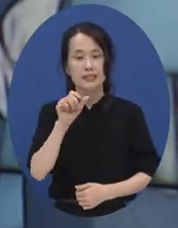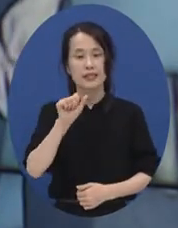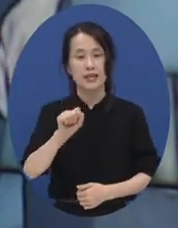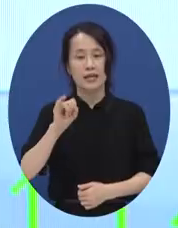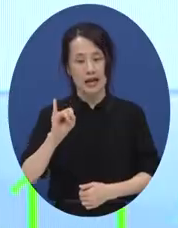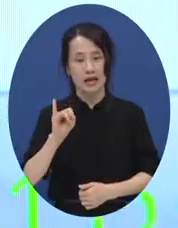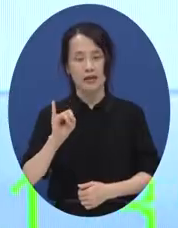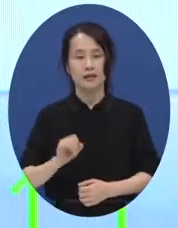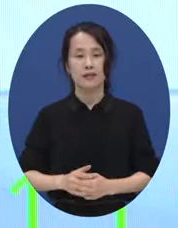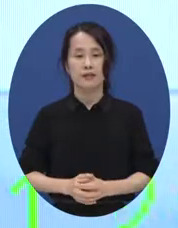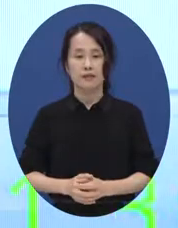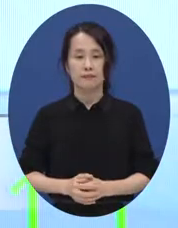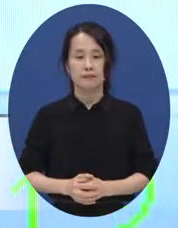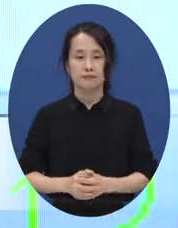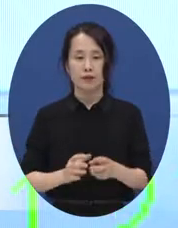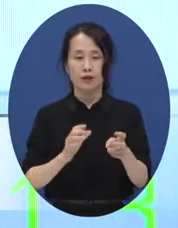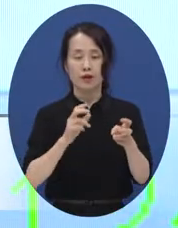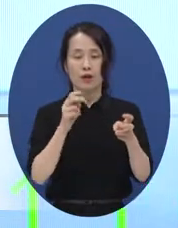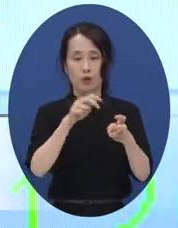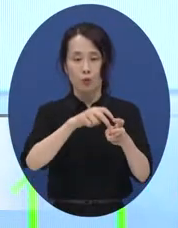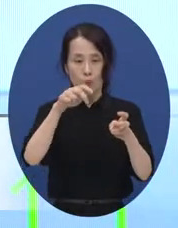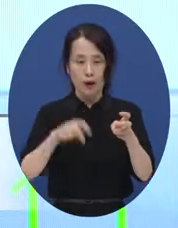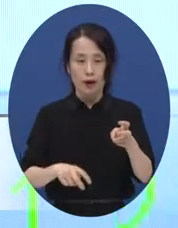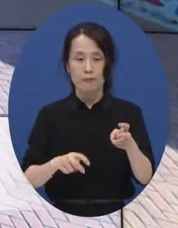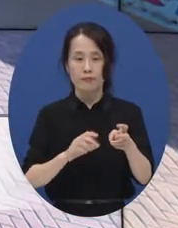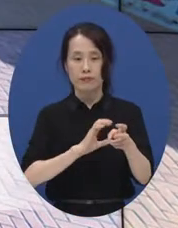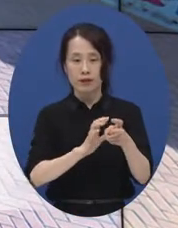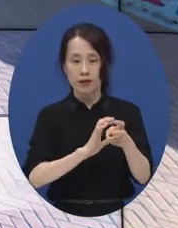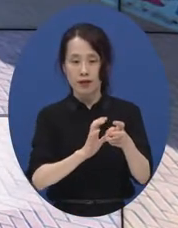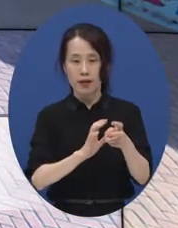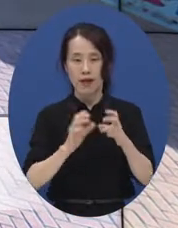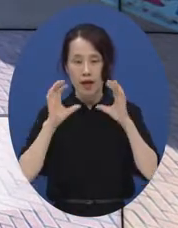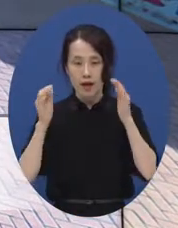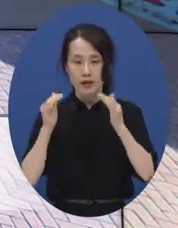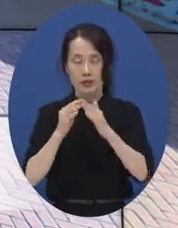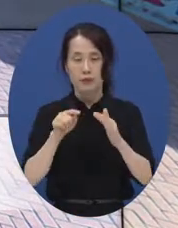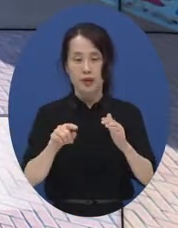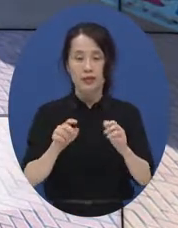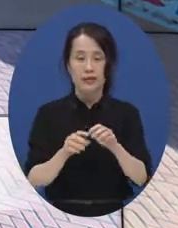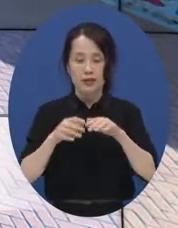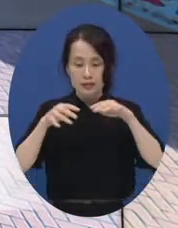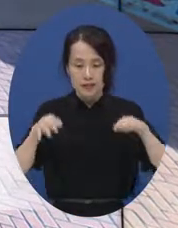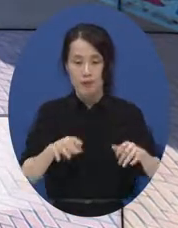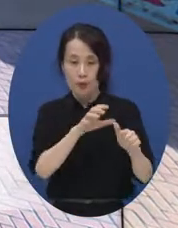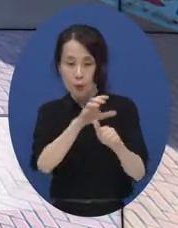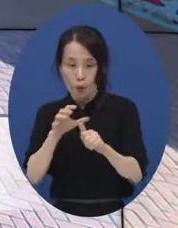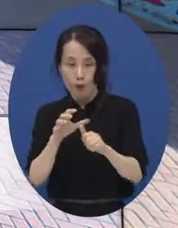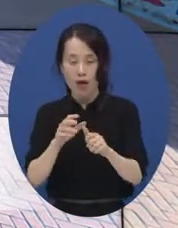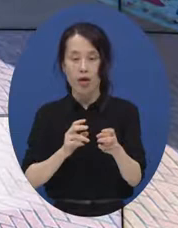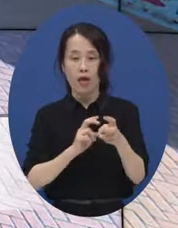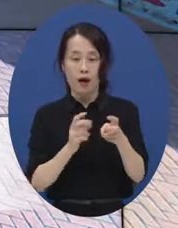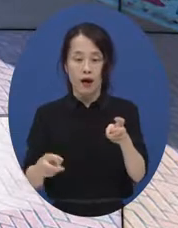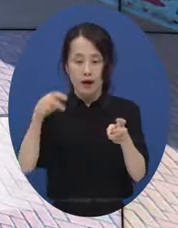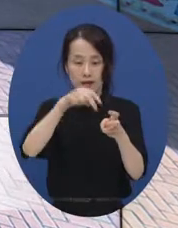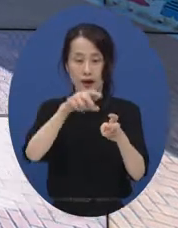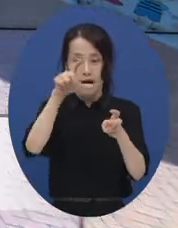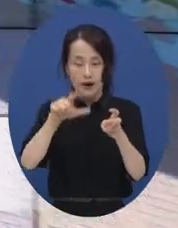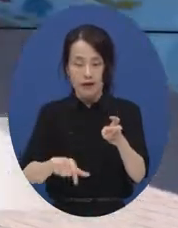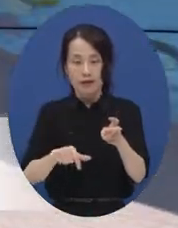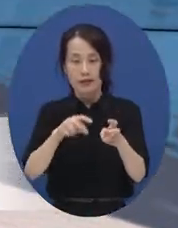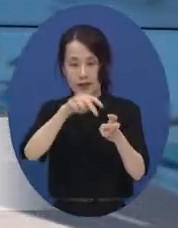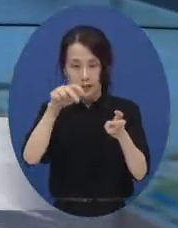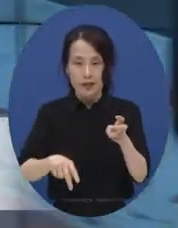인공지능입니다. 통학 차량과 어린이집에 이 시스템을 활용할 경우 차량에 타고 내릴 때 어린이들의 얼굴이